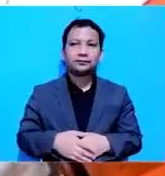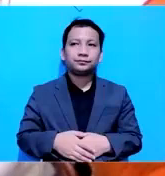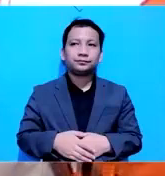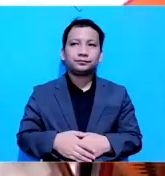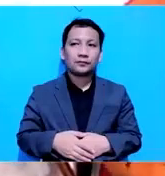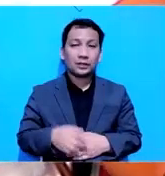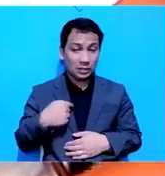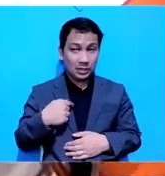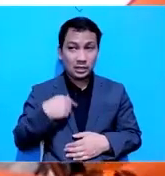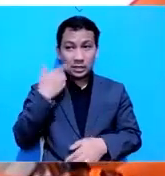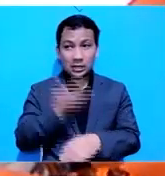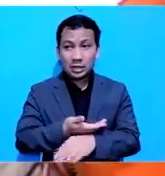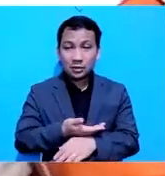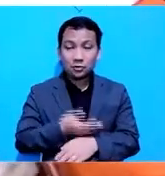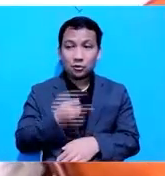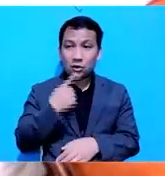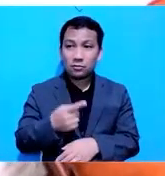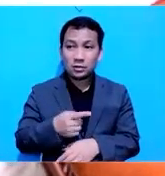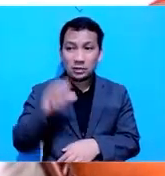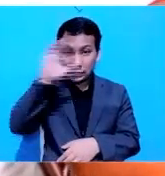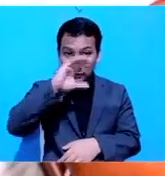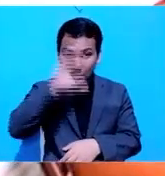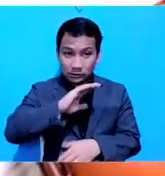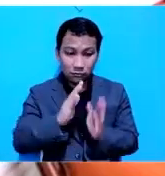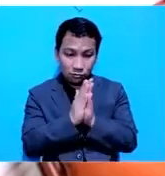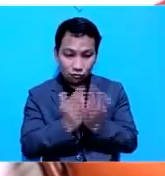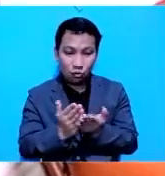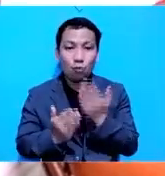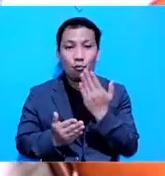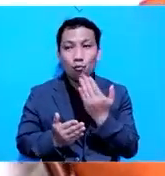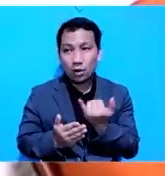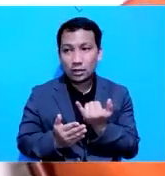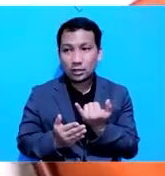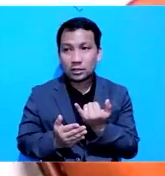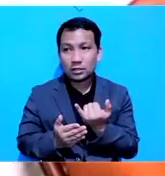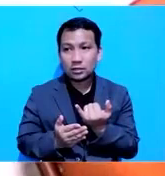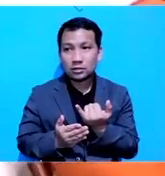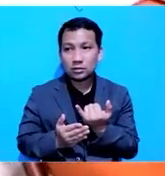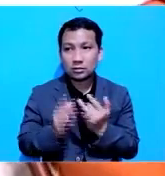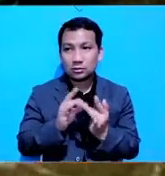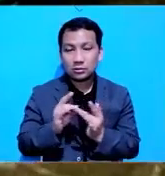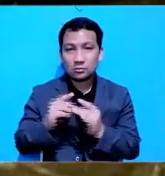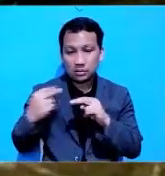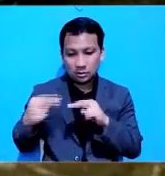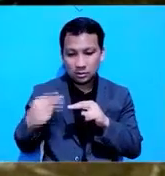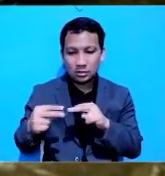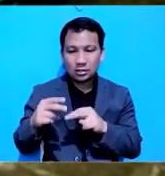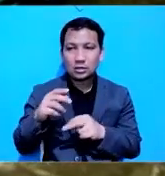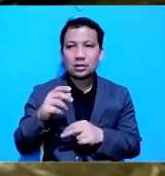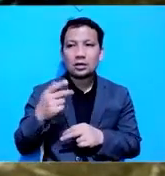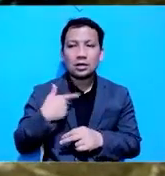ay pinakahanap ko ng libro kasi meron siyang special condition, autism, ASD, na may